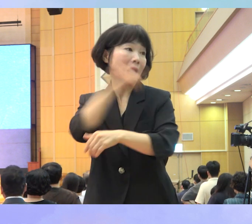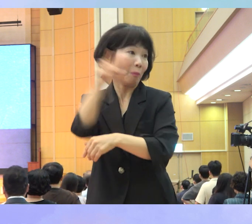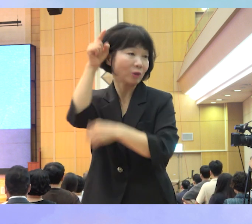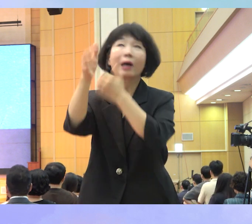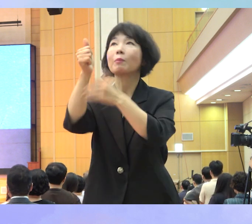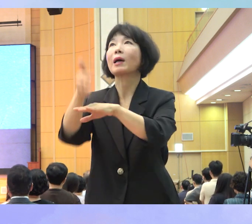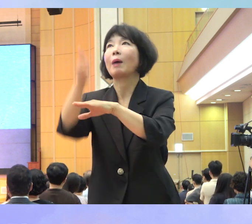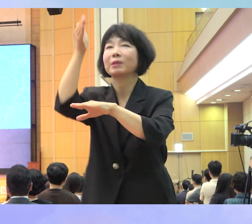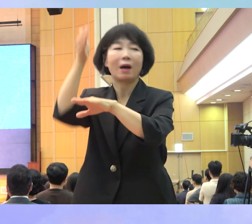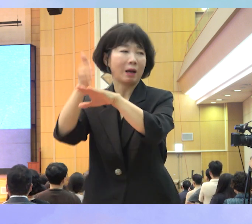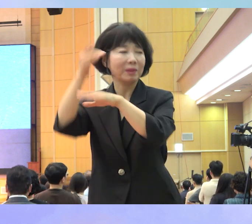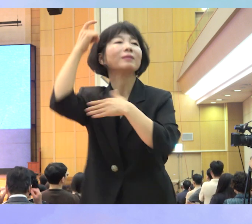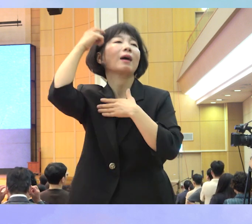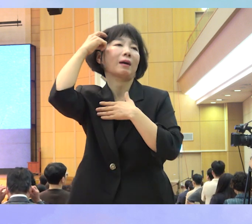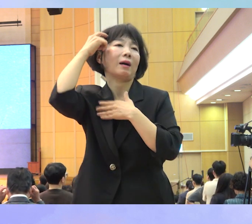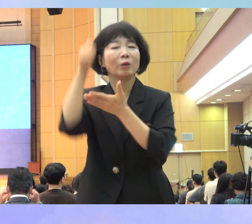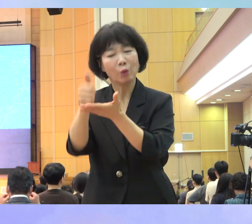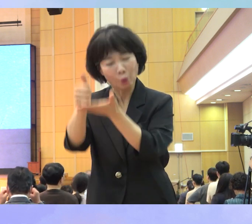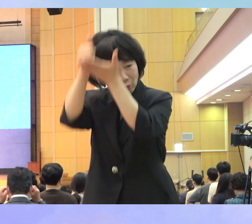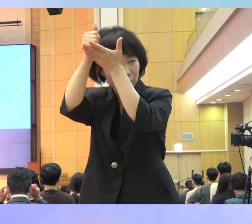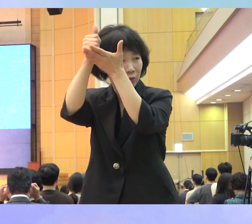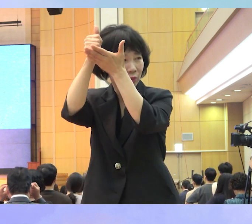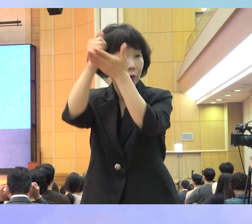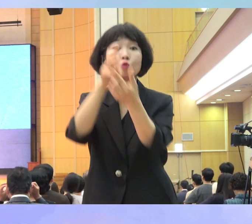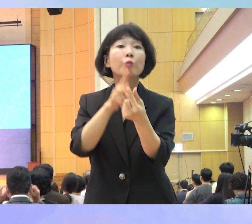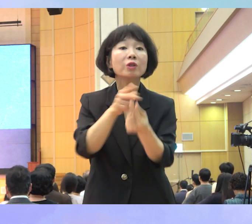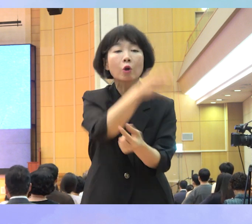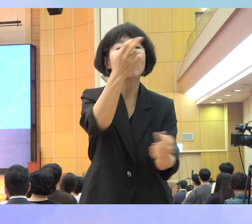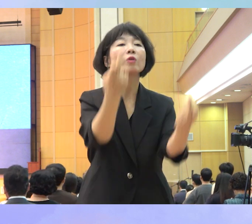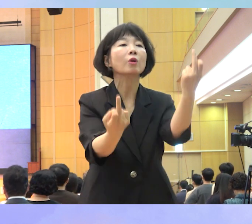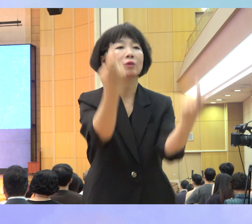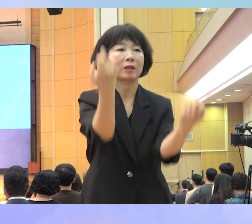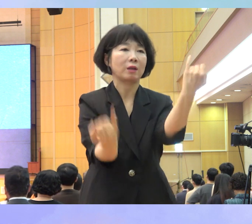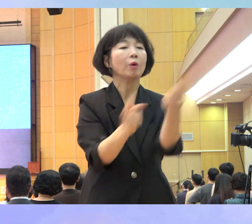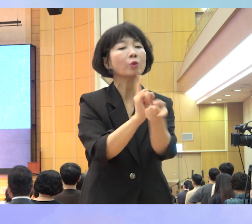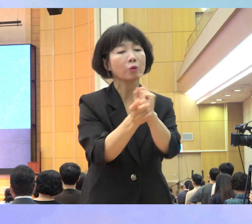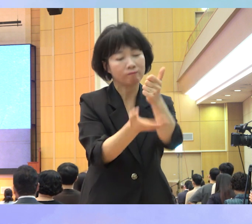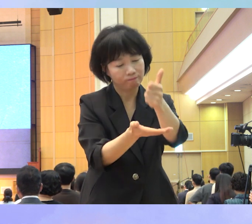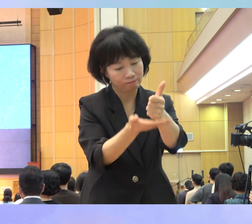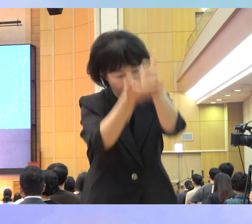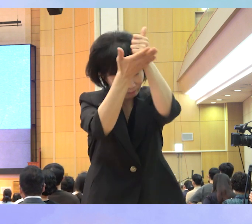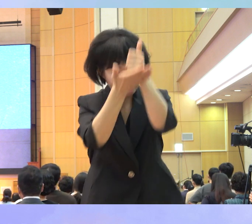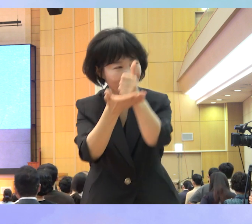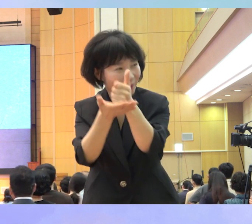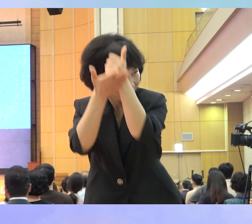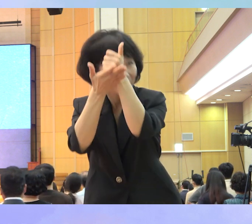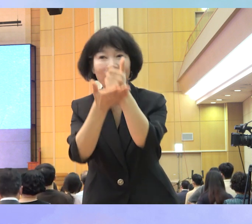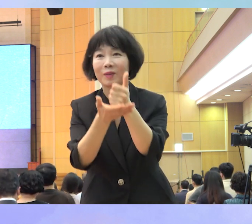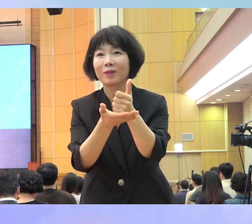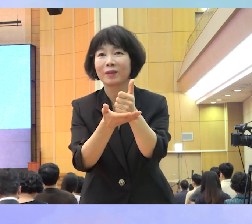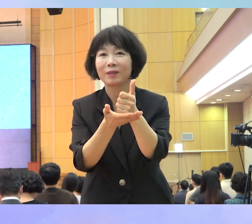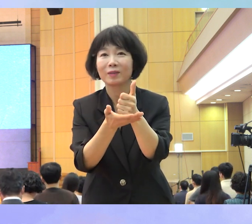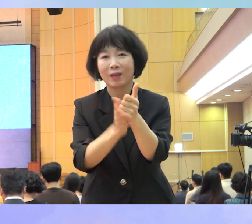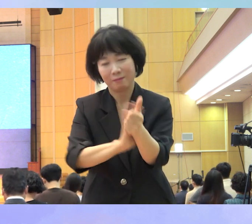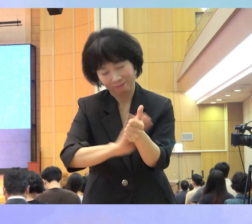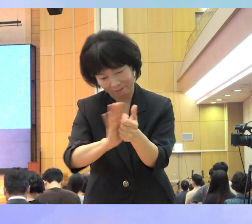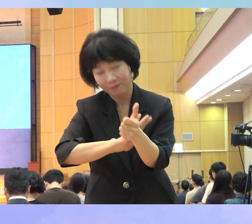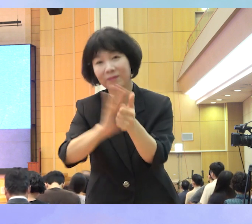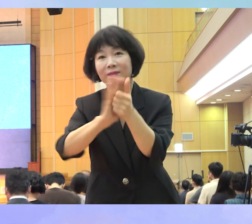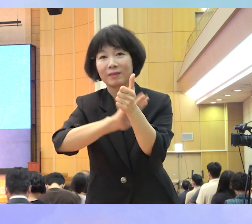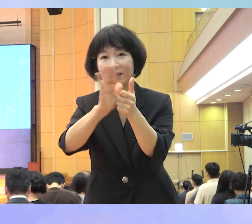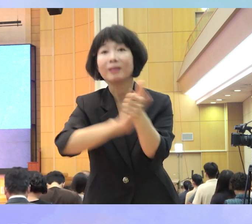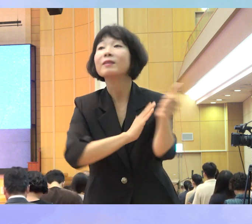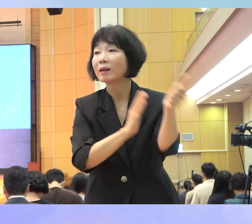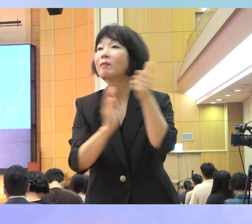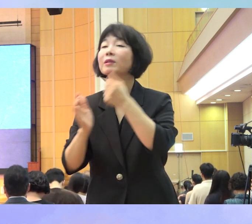할렐루야. 그러니까 우리가 해드릴 수 있는 게 그것밖에 없어서 그러는 거예요. 우리가 존중과 또